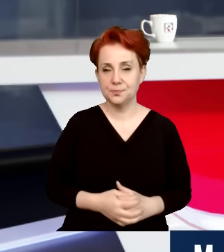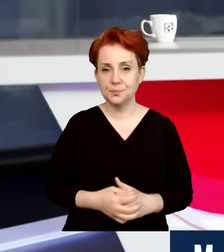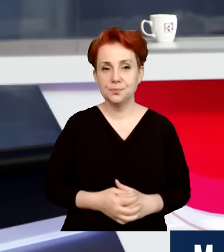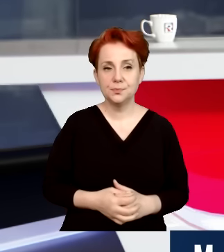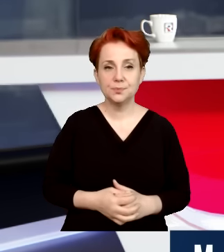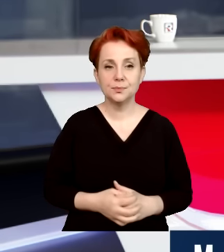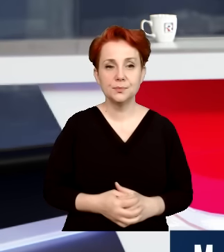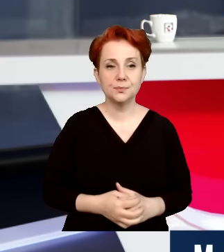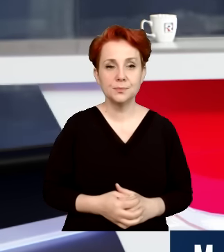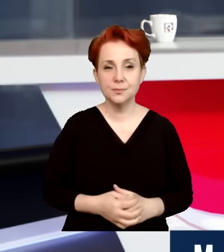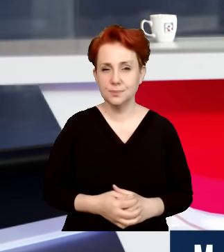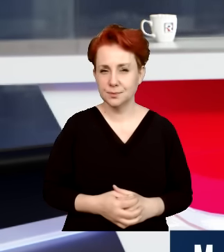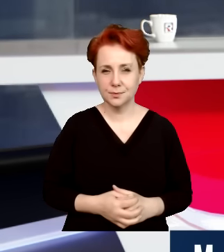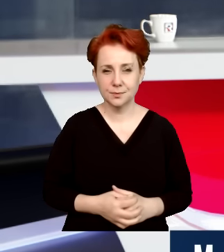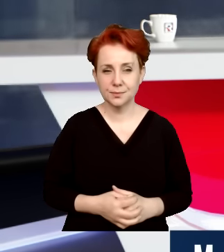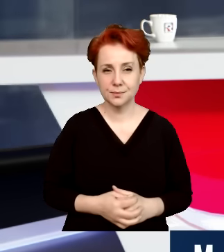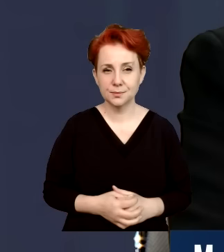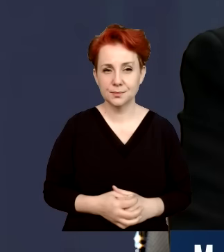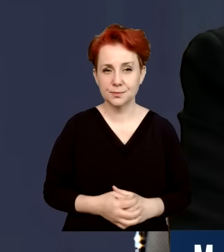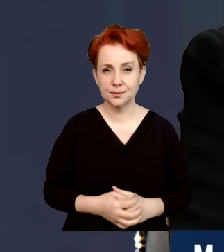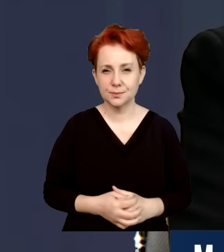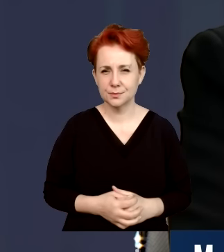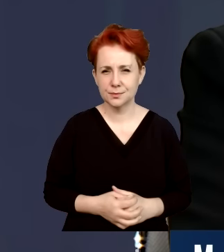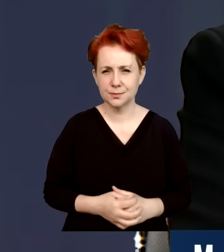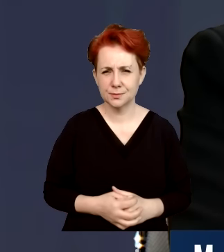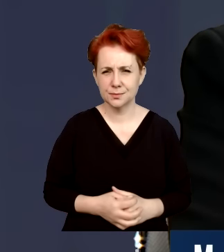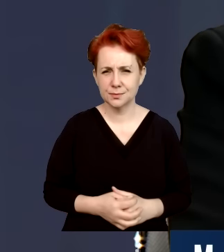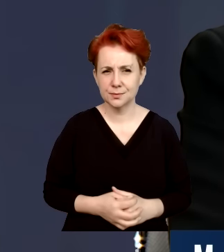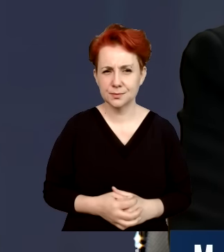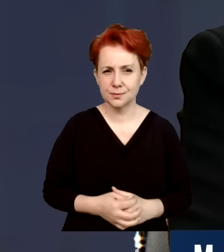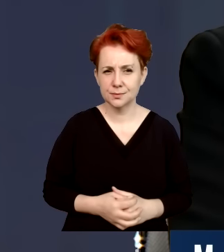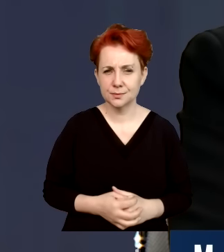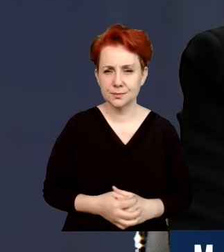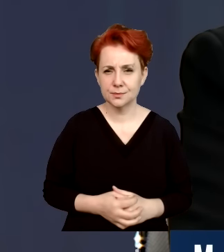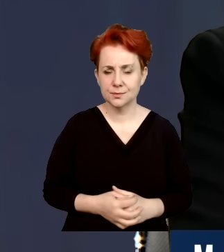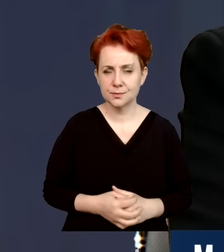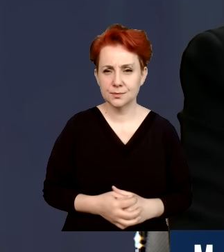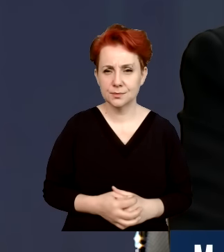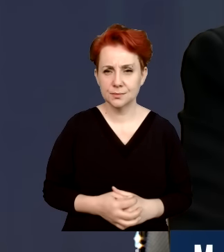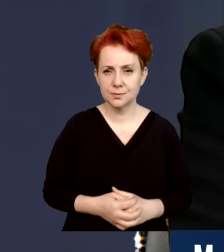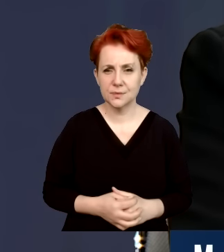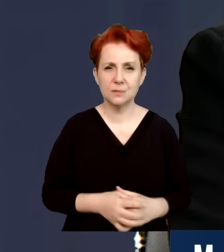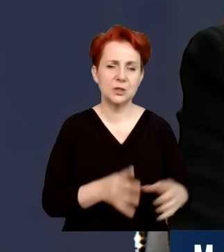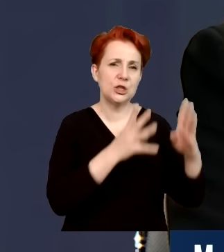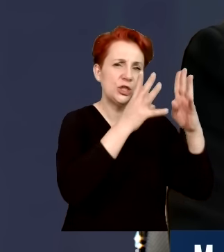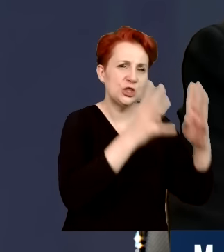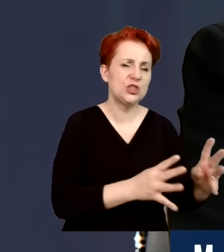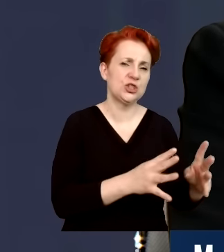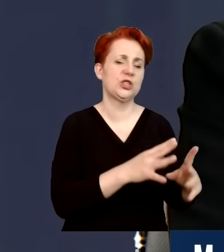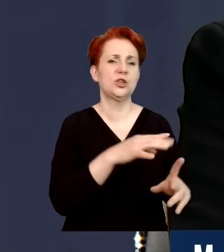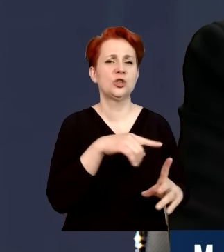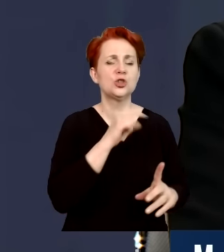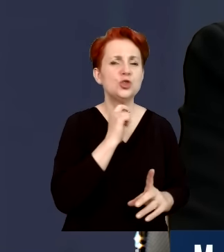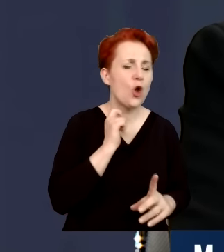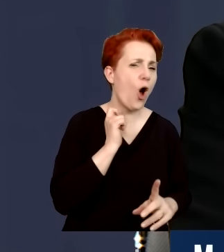bardzo się swobodnie poczuli. Zwodnie się swobodnie poczuli, żeby szkalować jeszcze dodatkowo księży, wiarę, że tutaj